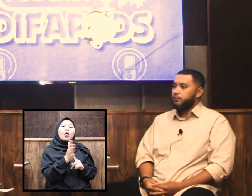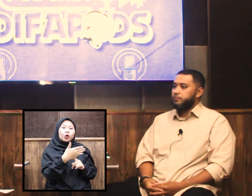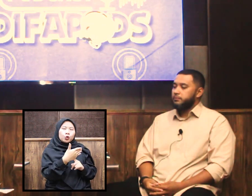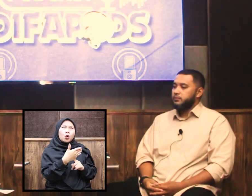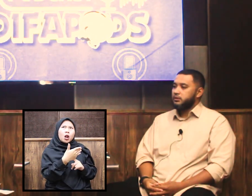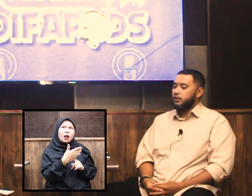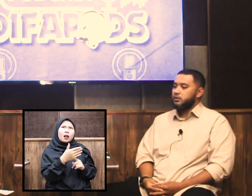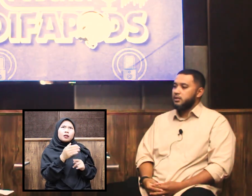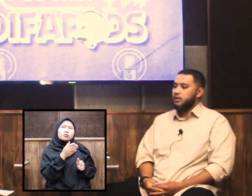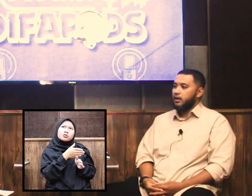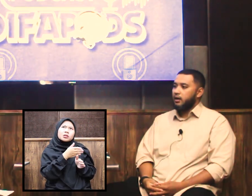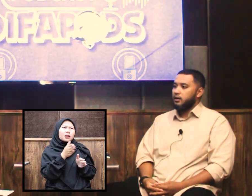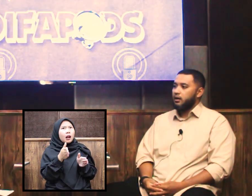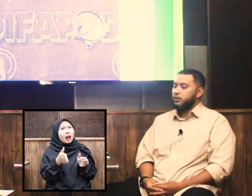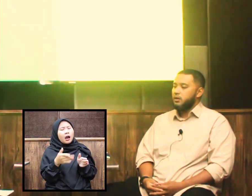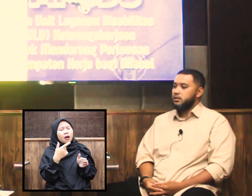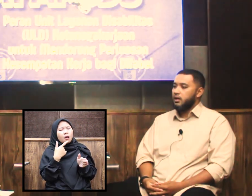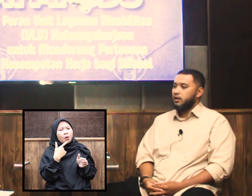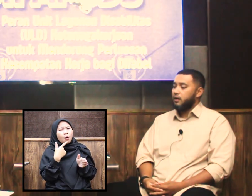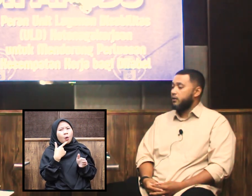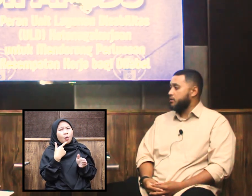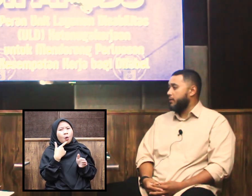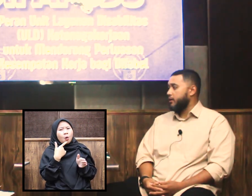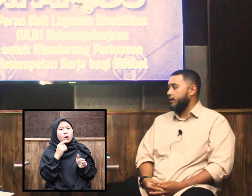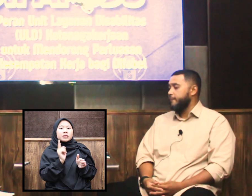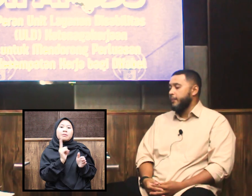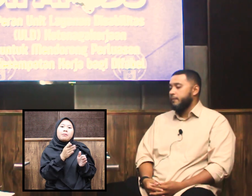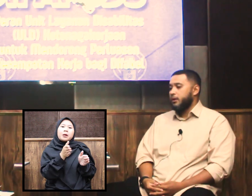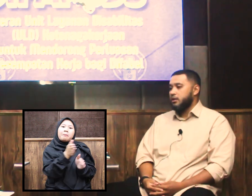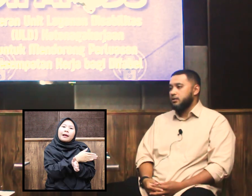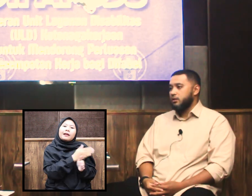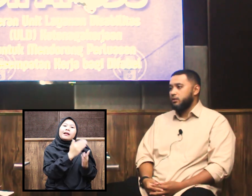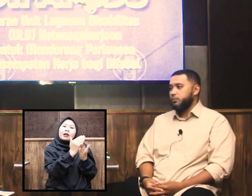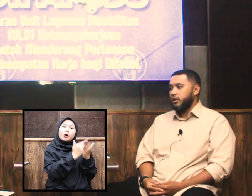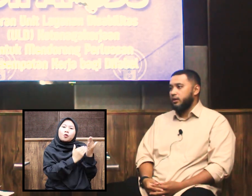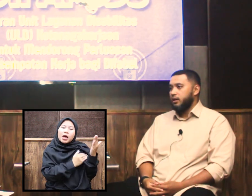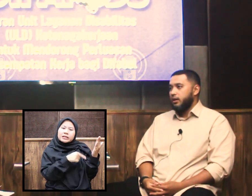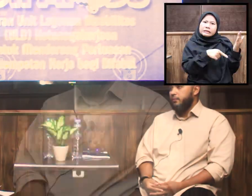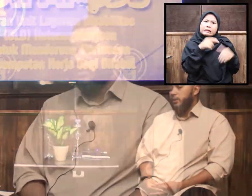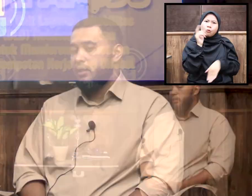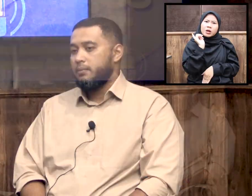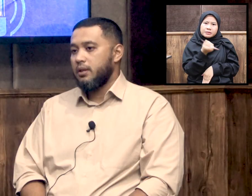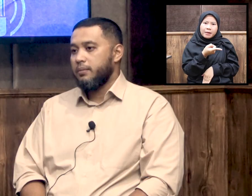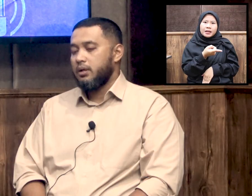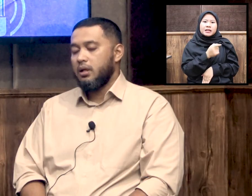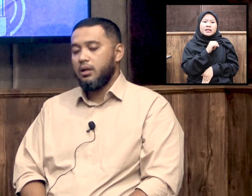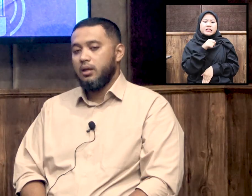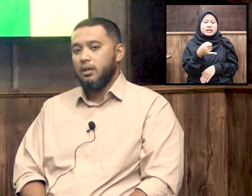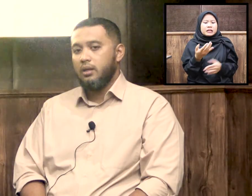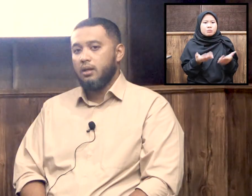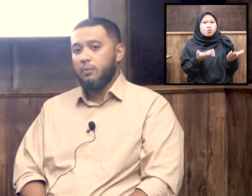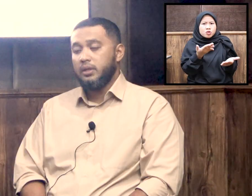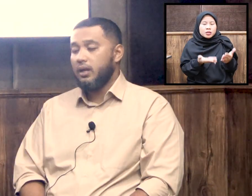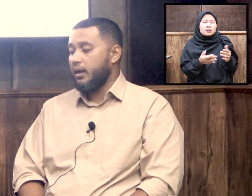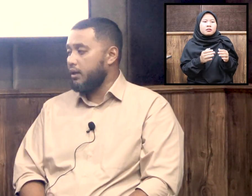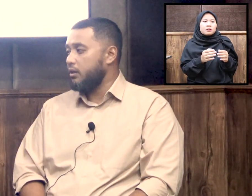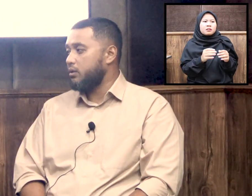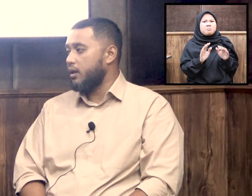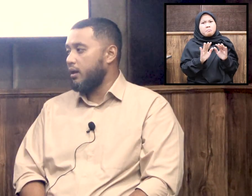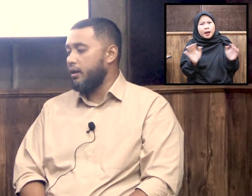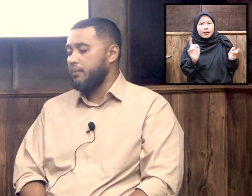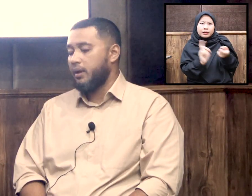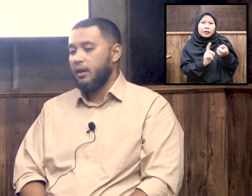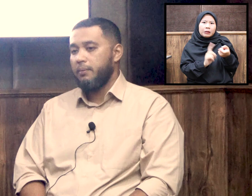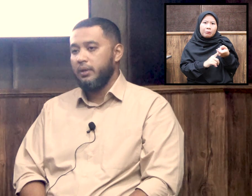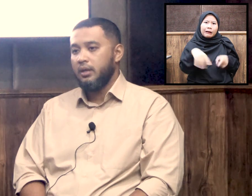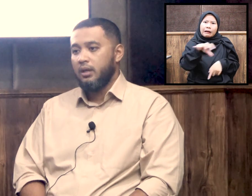setelah tentu saja karena regulasi adalah kewajiban ya pada sa itu mungkin banyak teman-teman dari kabupaten lain atau